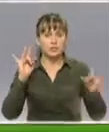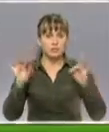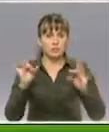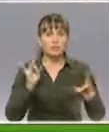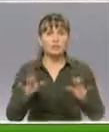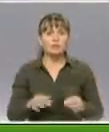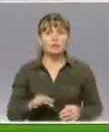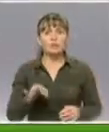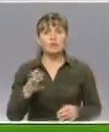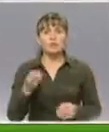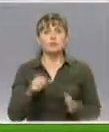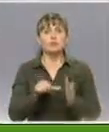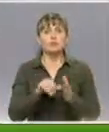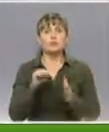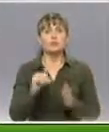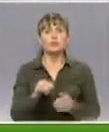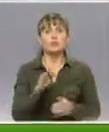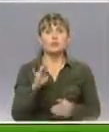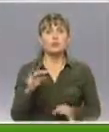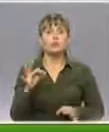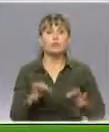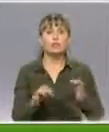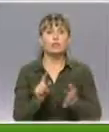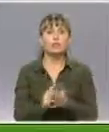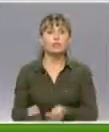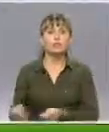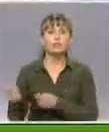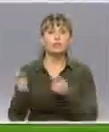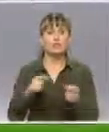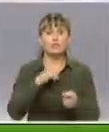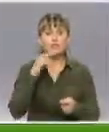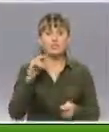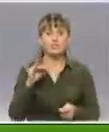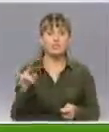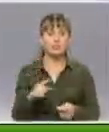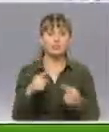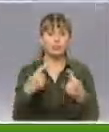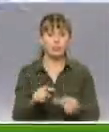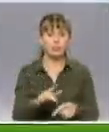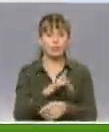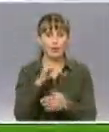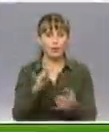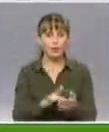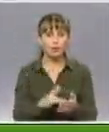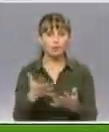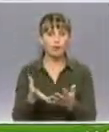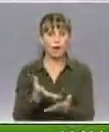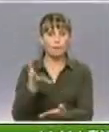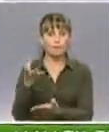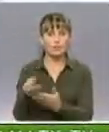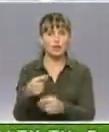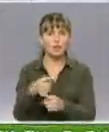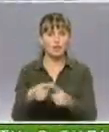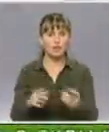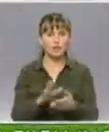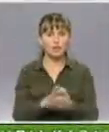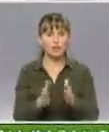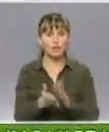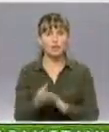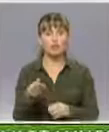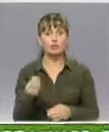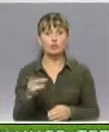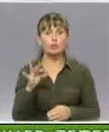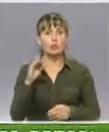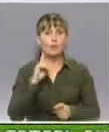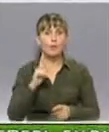двигаемся. Еще 6 тысяч тонн бензина должны завезти в Казахстан из Баку. В рамках соглашения уже оплачена половина оговоренной суммы. Но пока